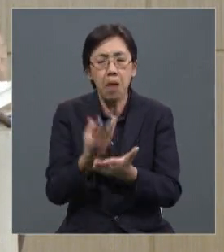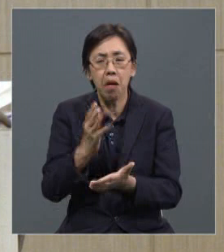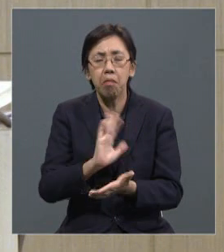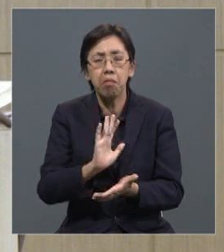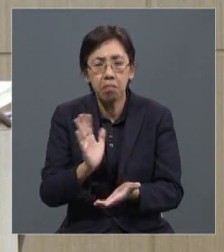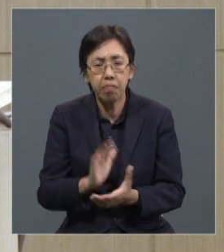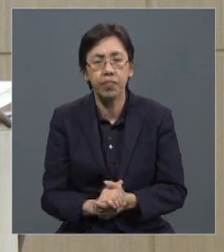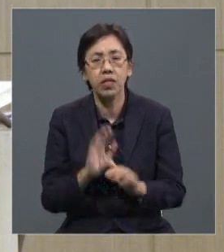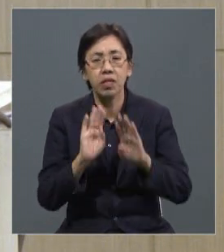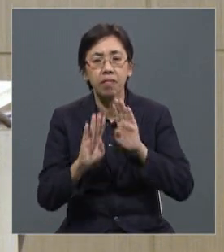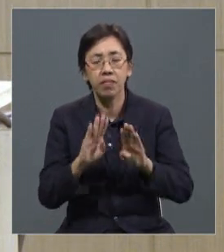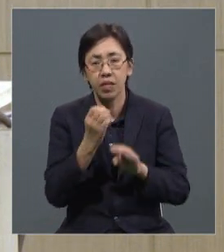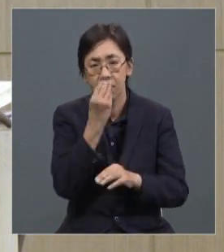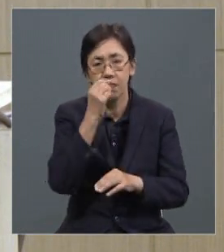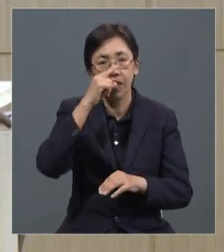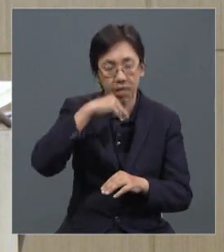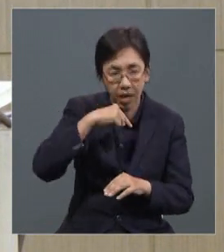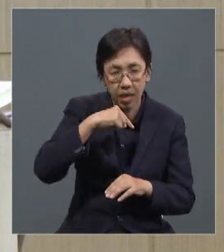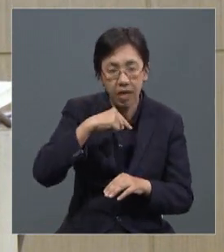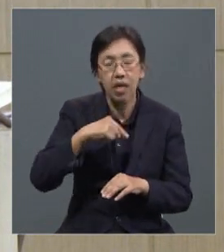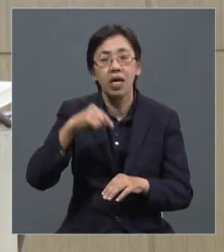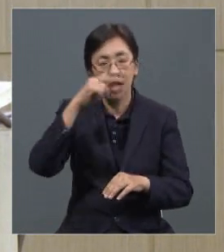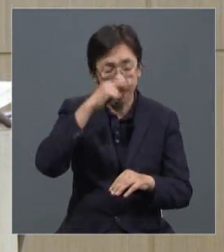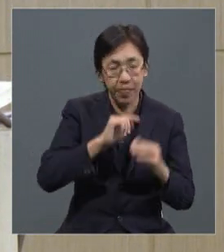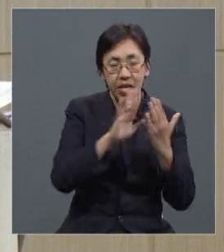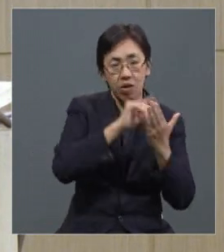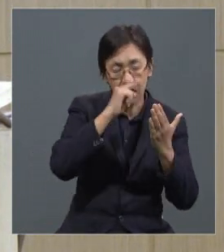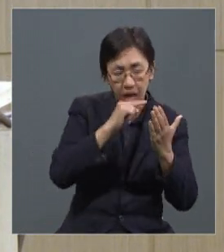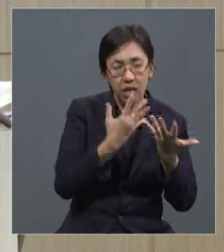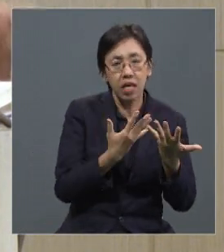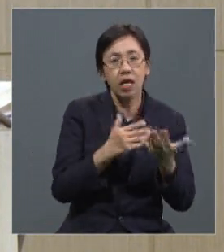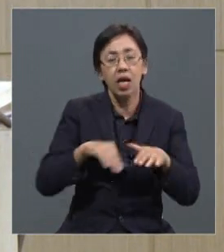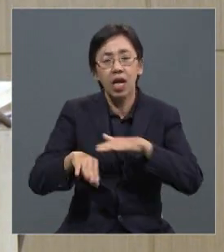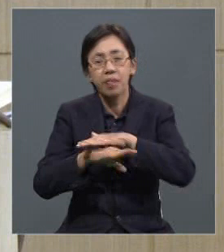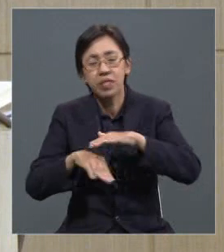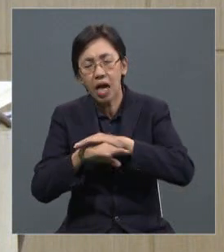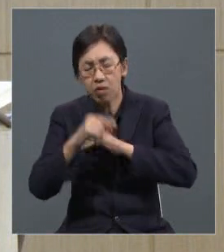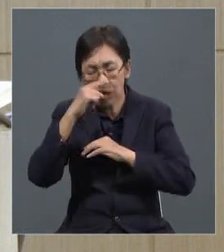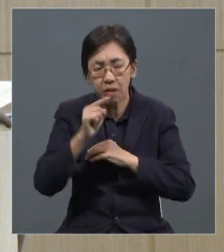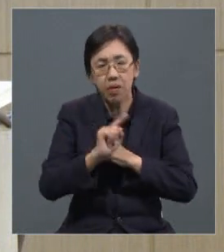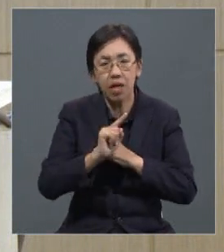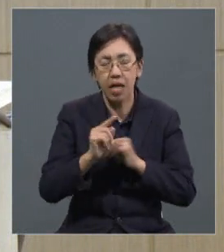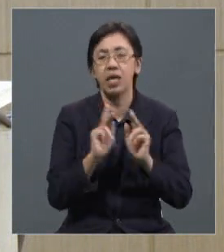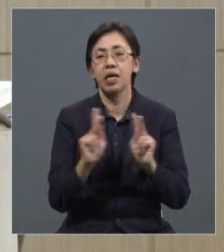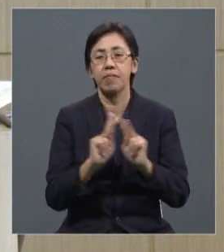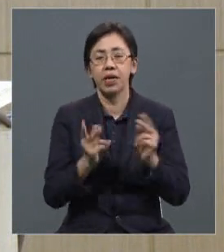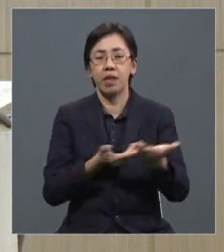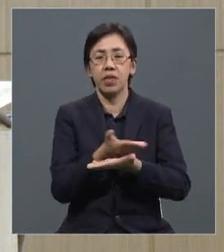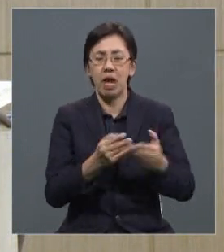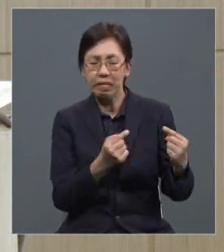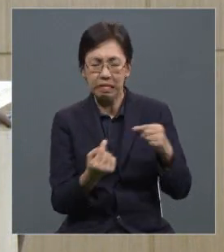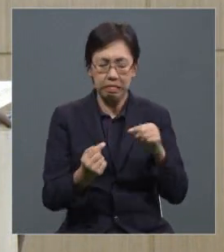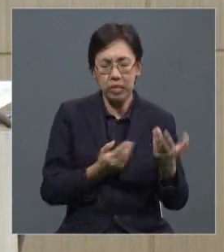กว่าต้องเทียบดอกเบี้ยไทยกับสถานการณ์ของไทยแล้วก็โครงสร้างพื้นฐานของไทยซึ่งอันนี้เป็นสิ่งที่กรรมการถกแล้ว